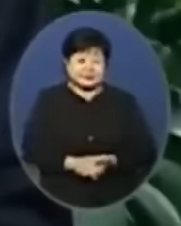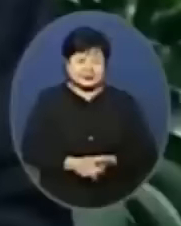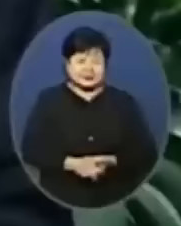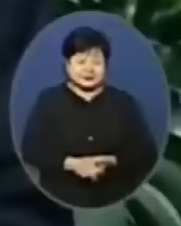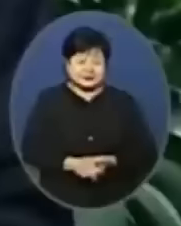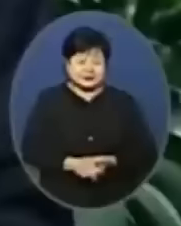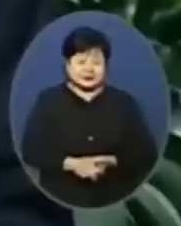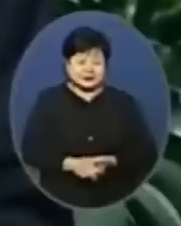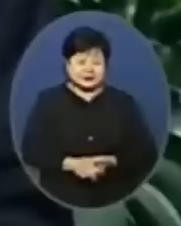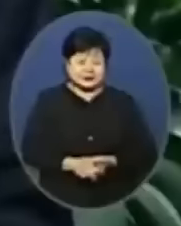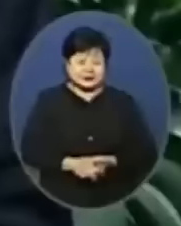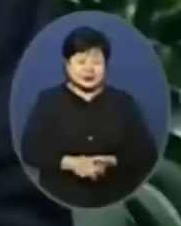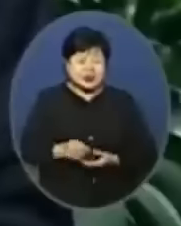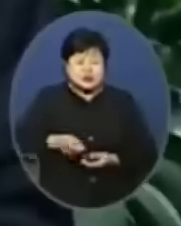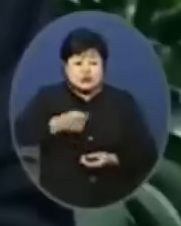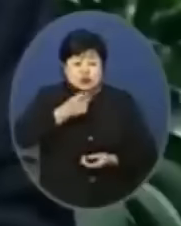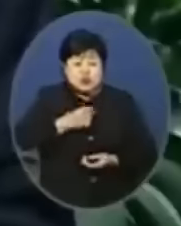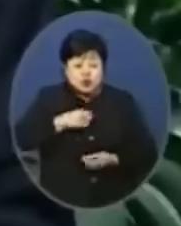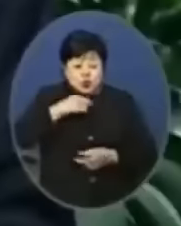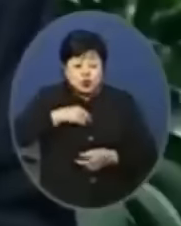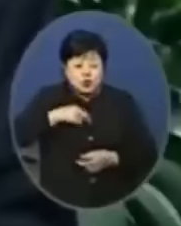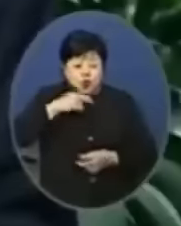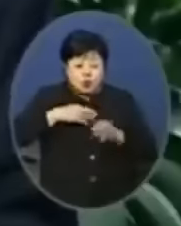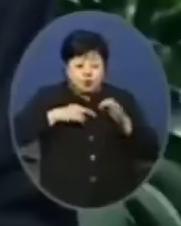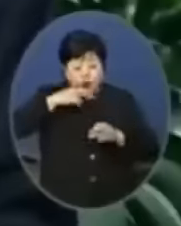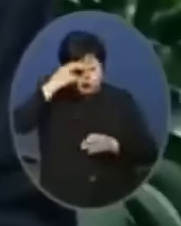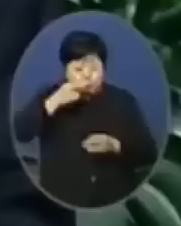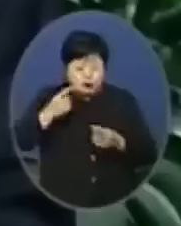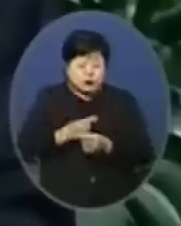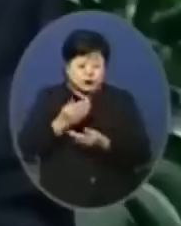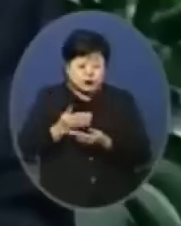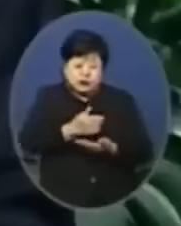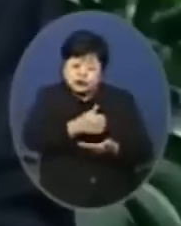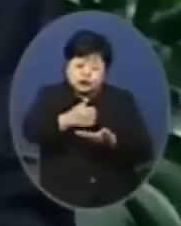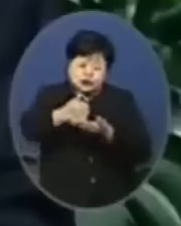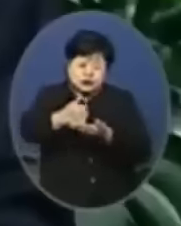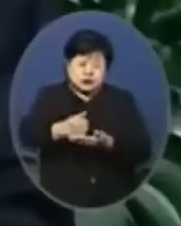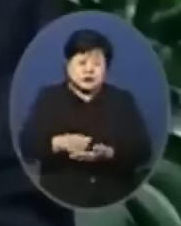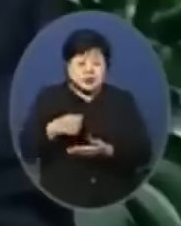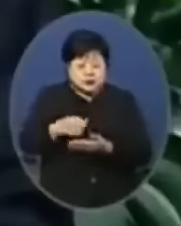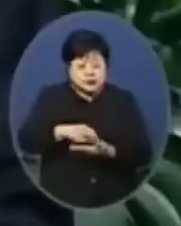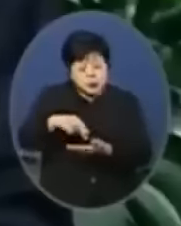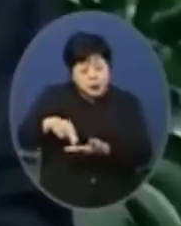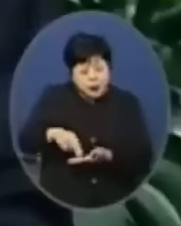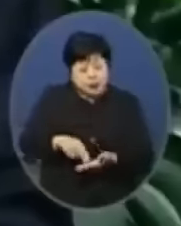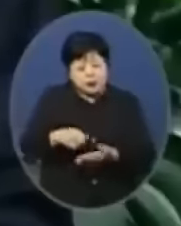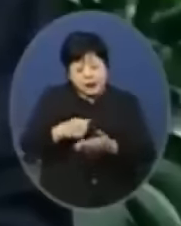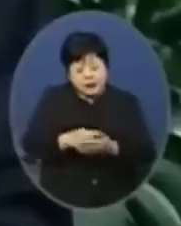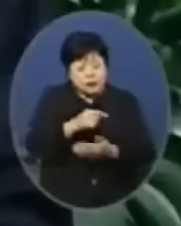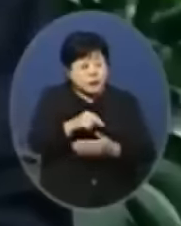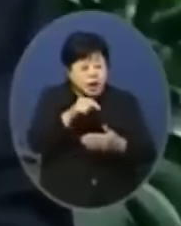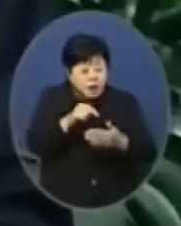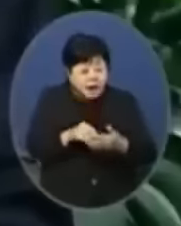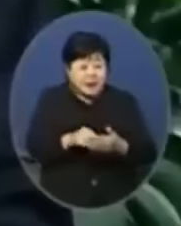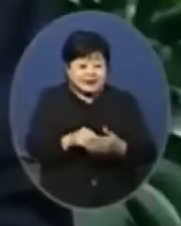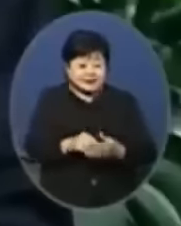맹물을 포도주가 되게 하신 주님, 이 마음에 섭섭하고 외롭고 안타까운 마음에